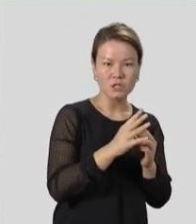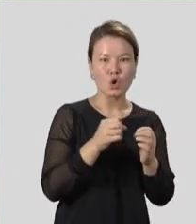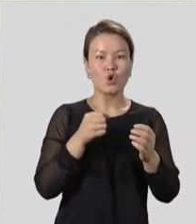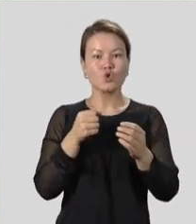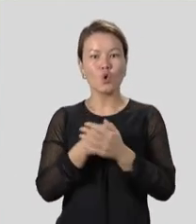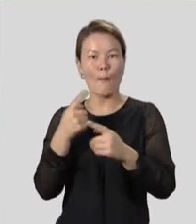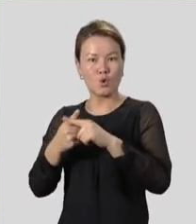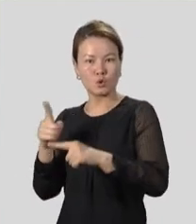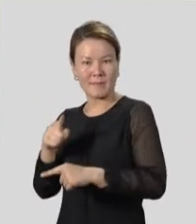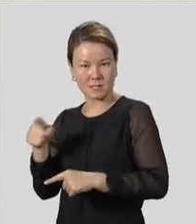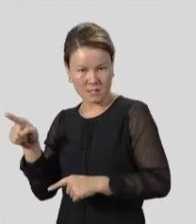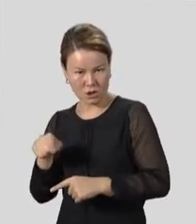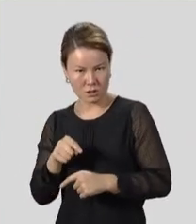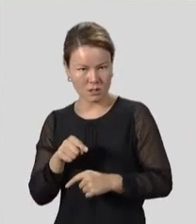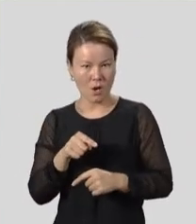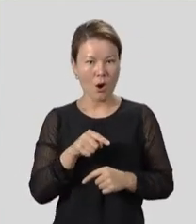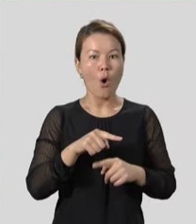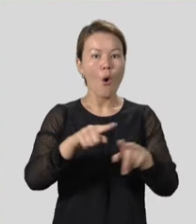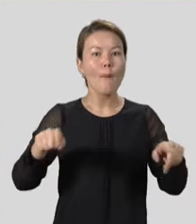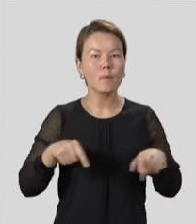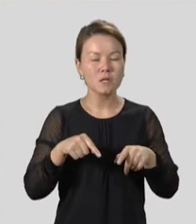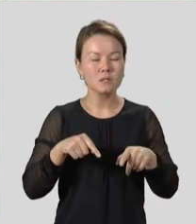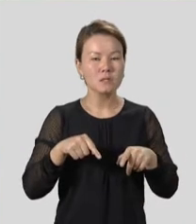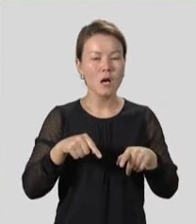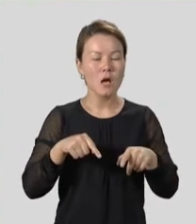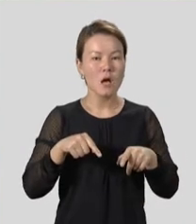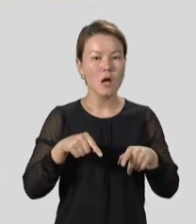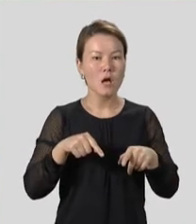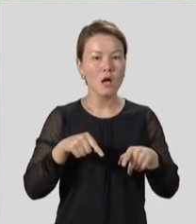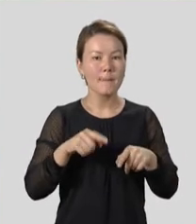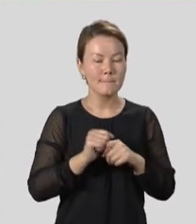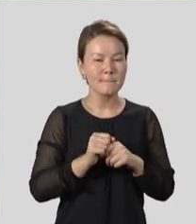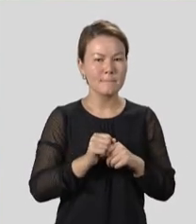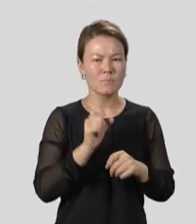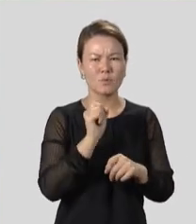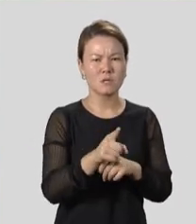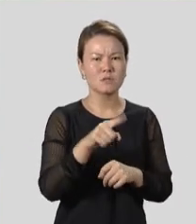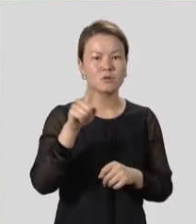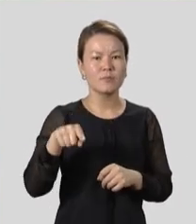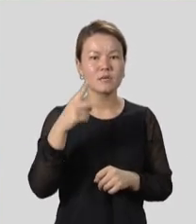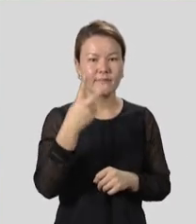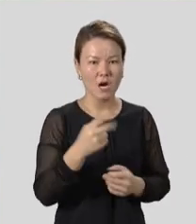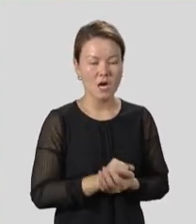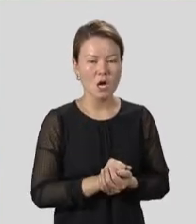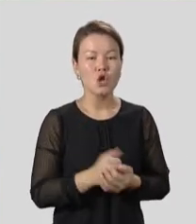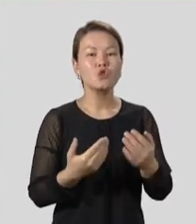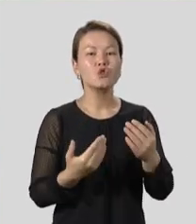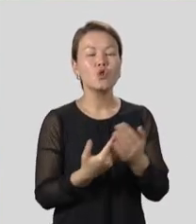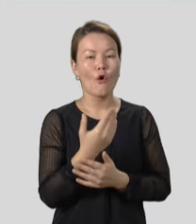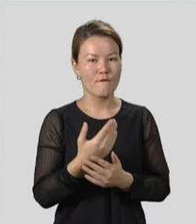бесконечности. Скобка около 14, круглая. Упражнение номер 2. Новое